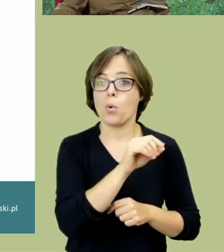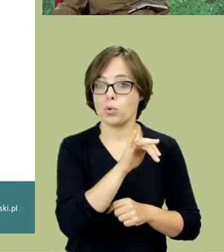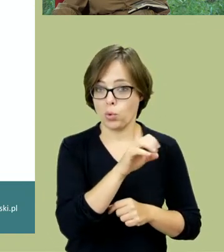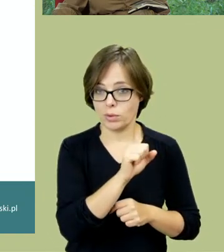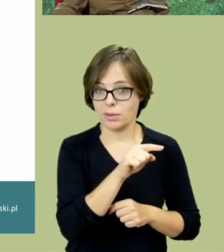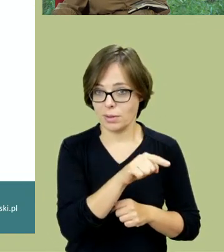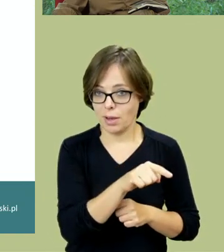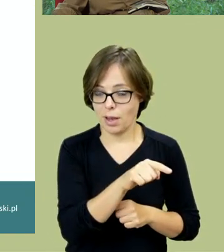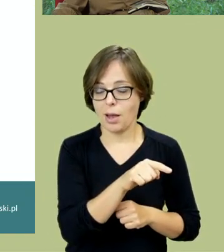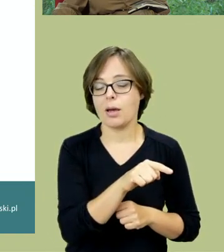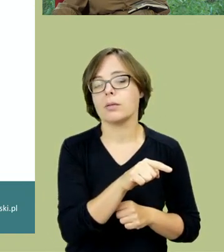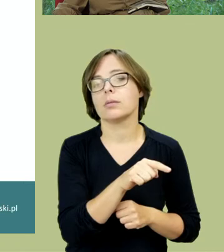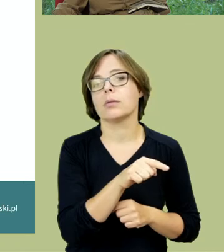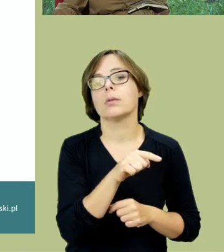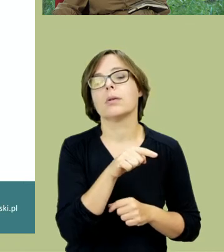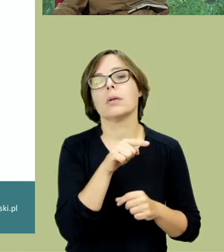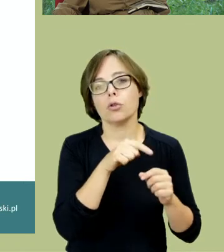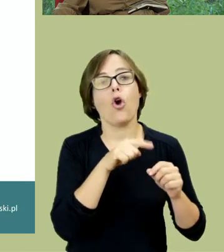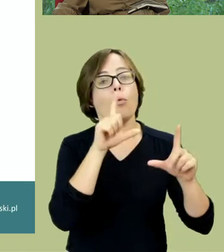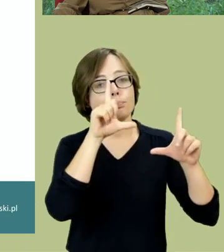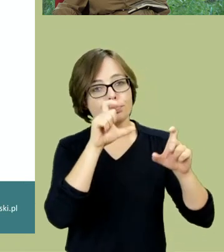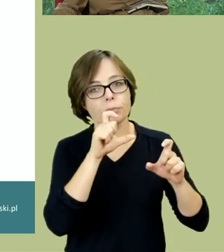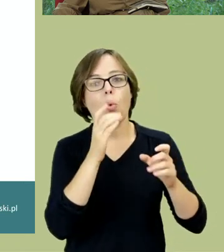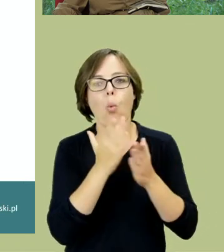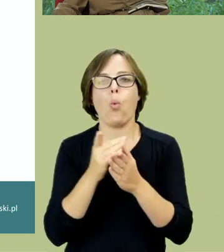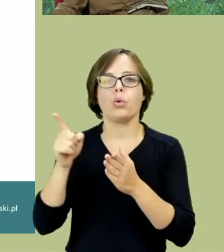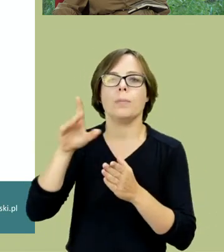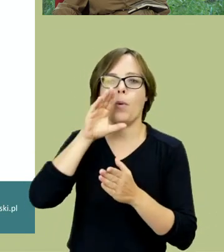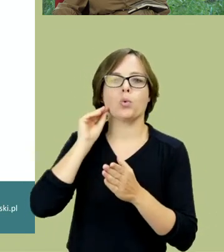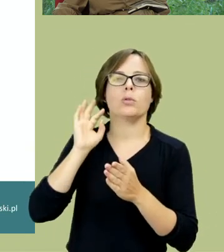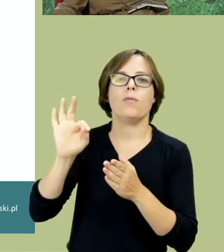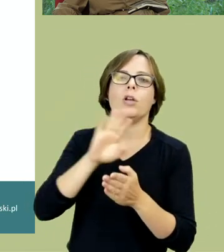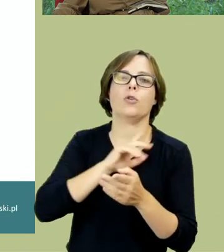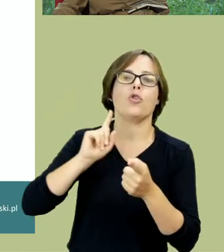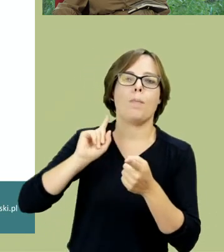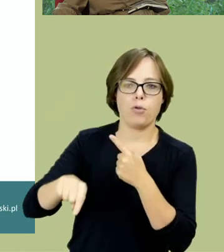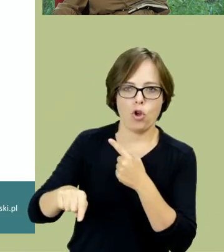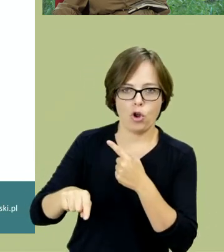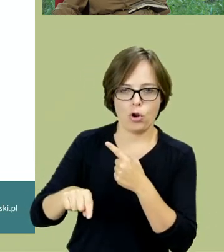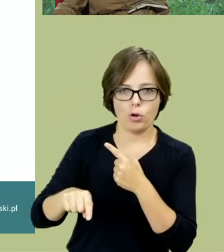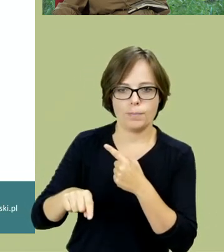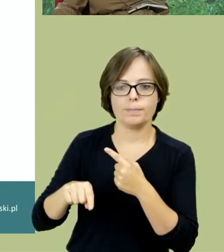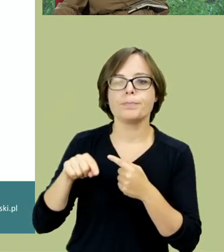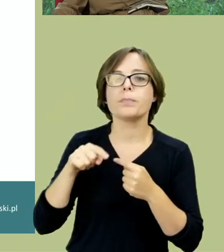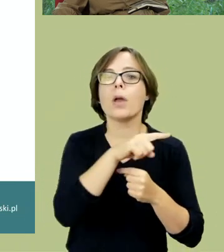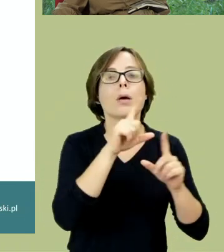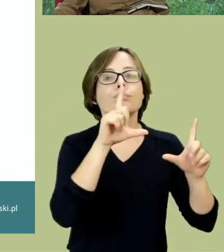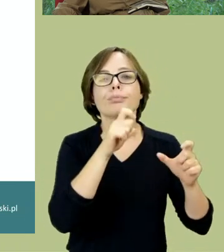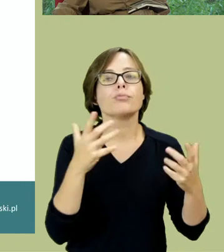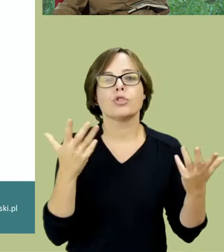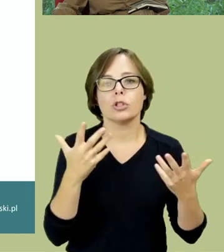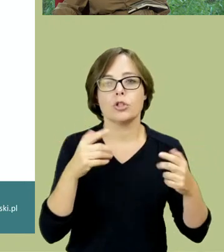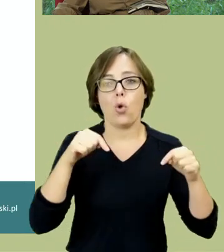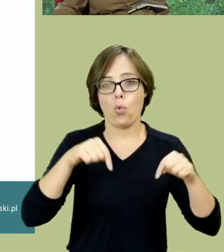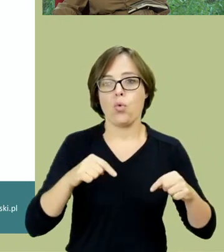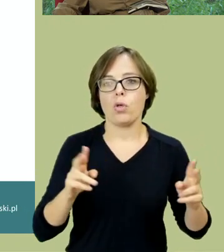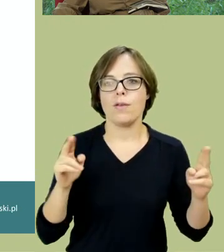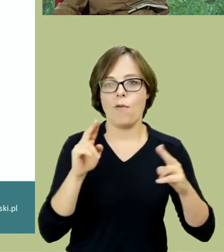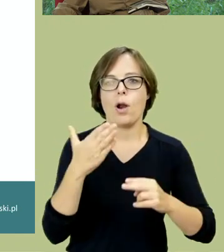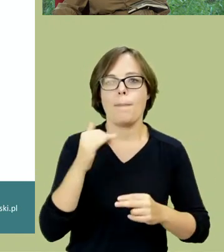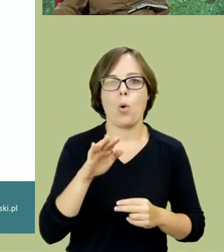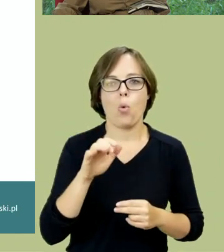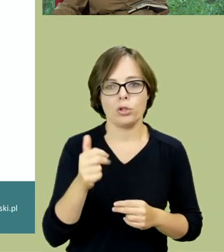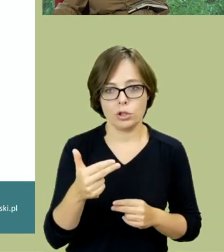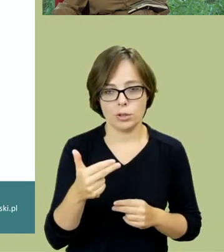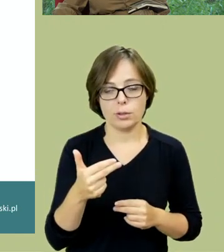jest już po śmierci Józefa Piłsudskiego. Wykonane jest tutaj w dworku Milusin, a